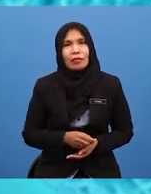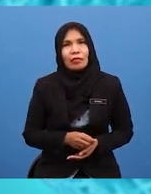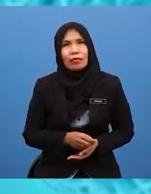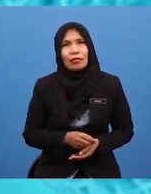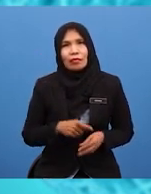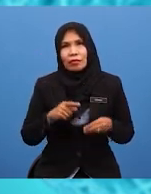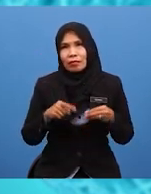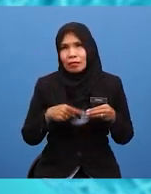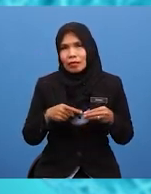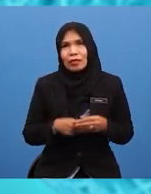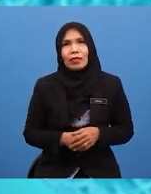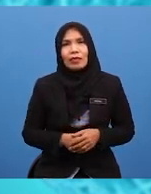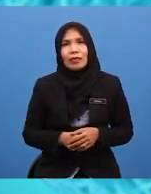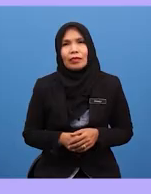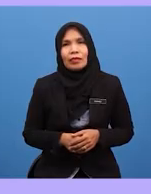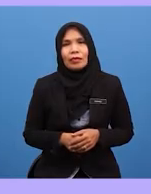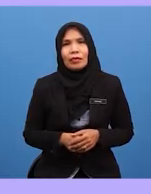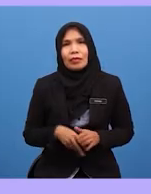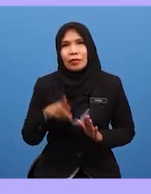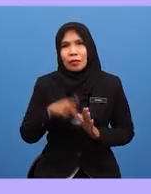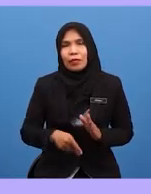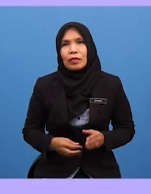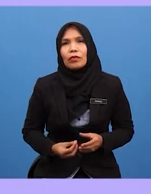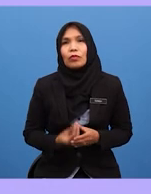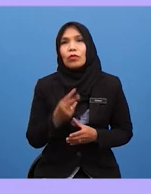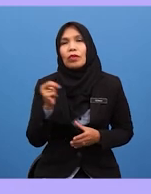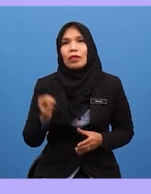kadar pertumbuhan serangga.